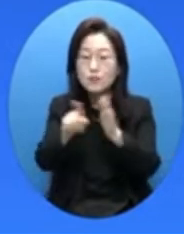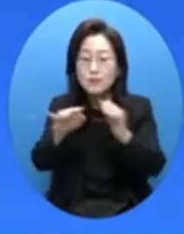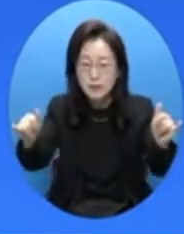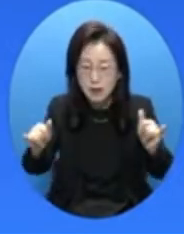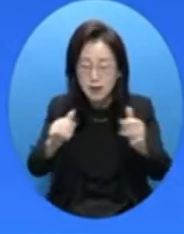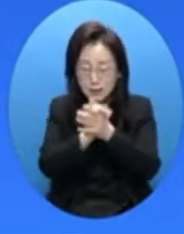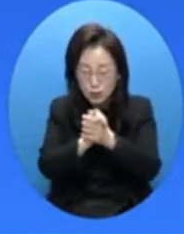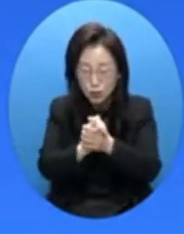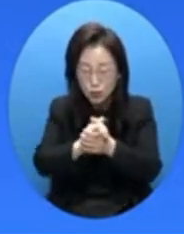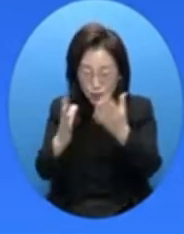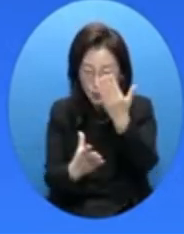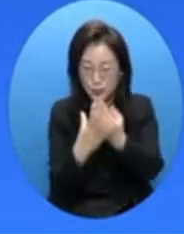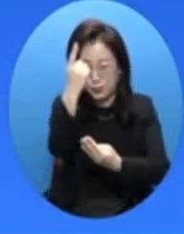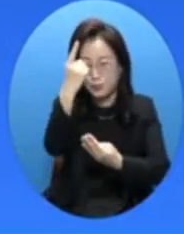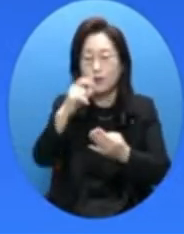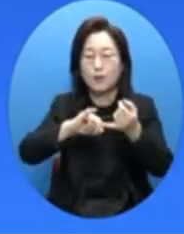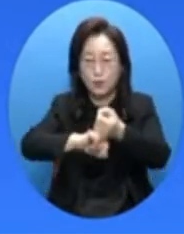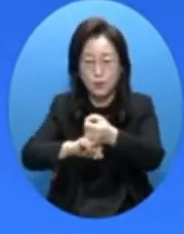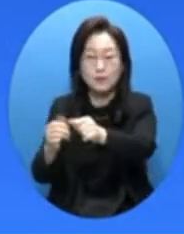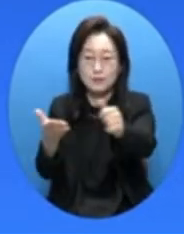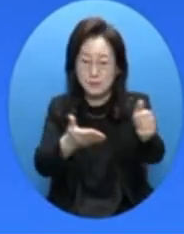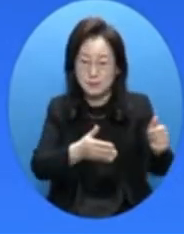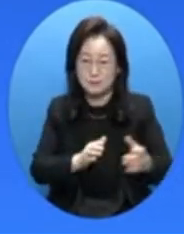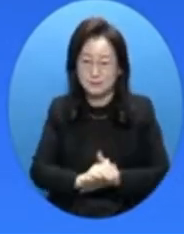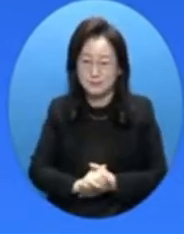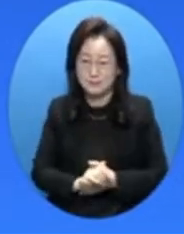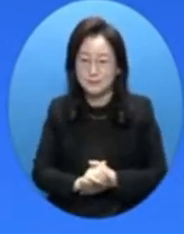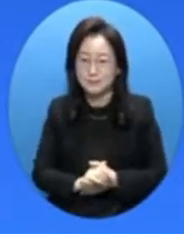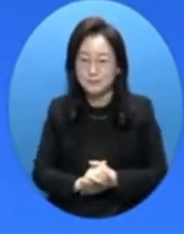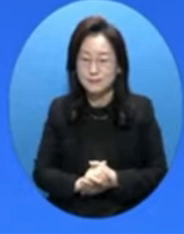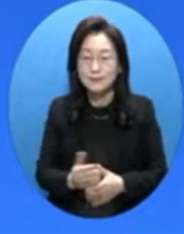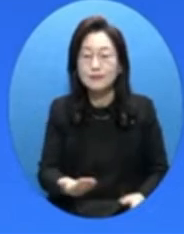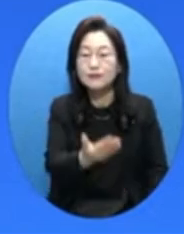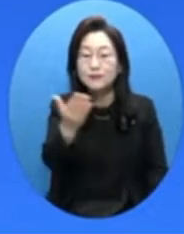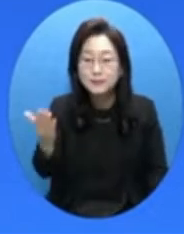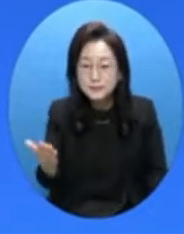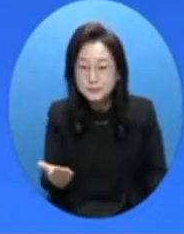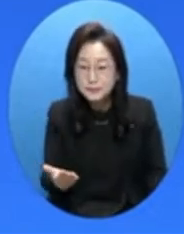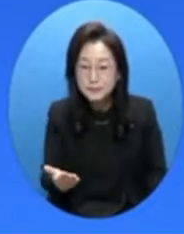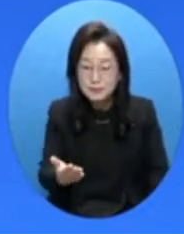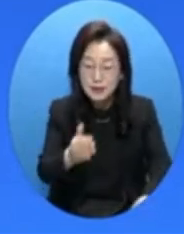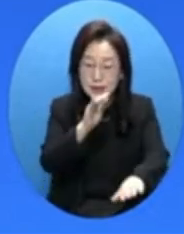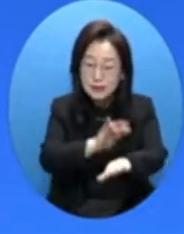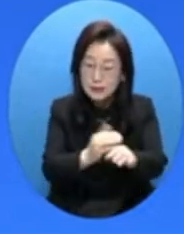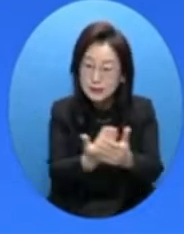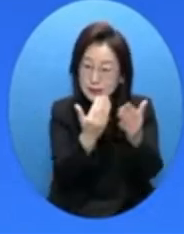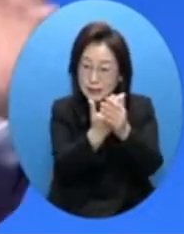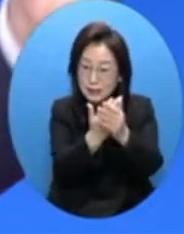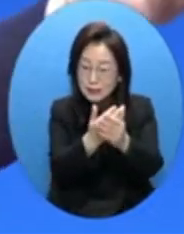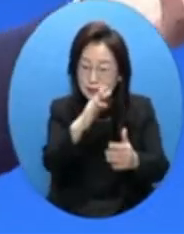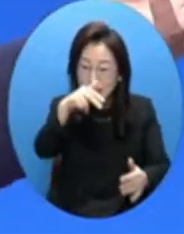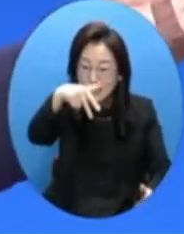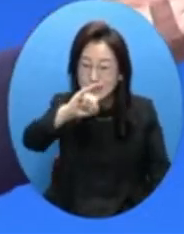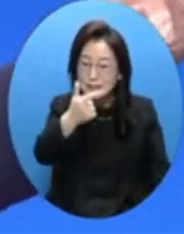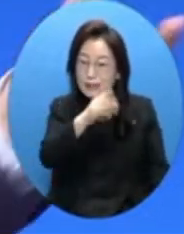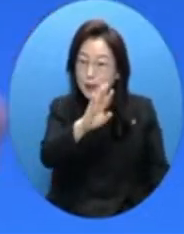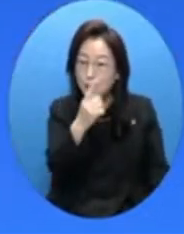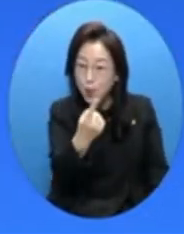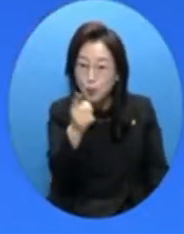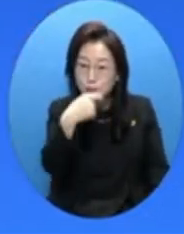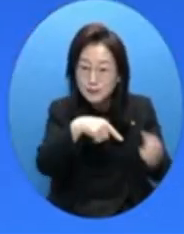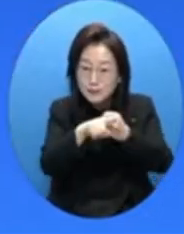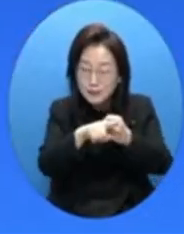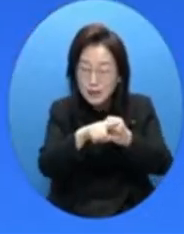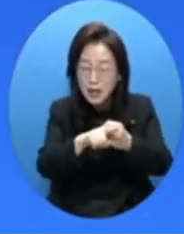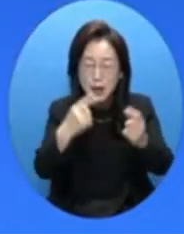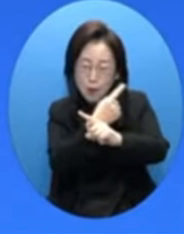하나로마든 역사가 이루어야 될 것입니다 여러분 진보라 하는 것은 쉽게 만들어서 바꾸자는 것입니다 보수는